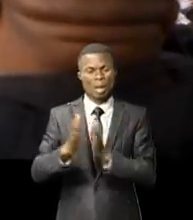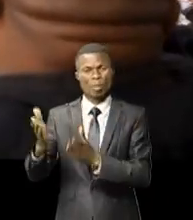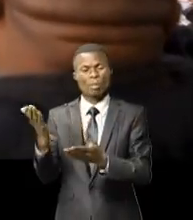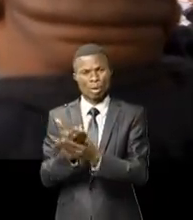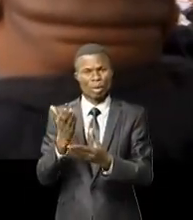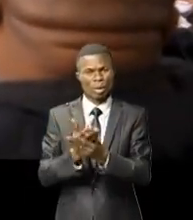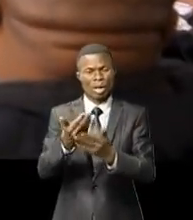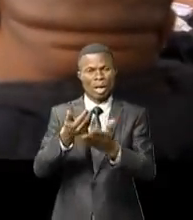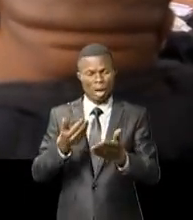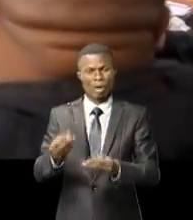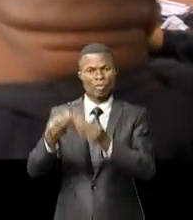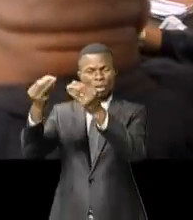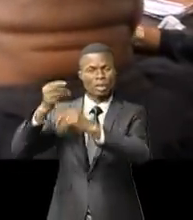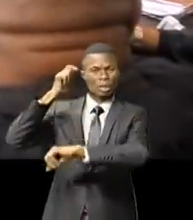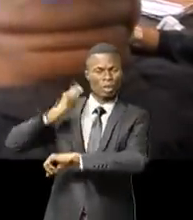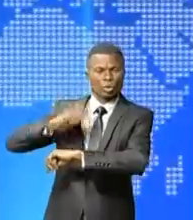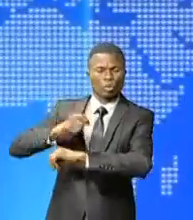dossier avant de les soumettre au juge.